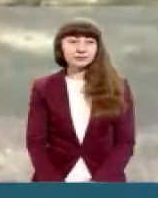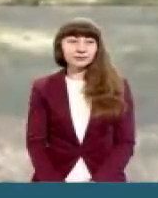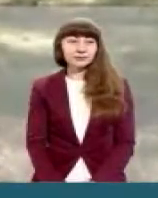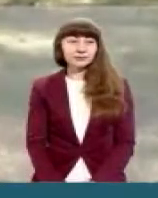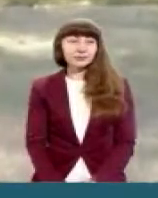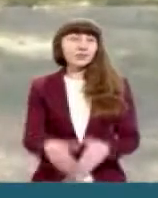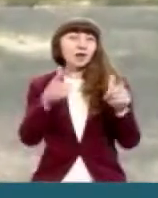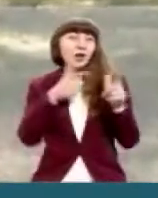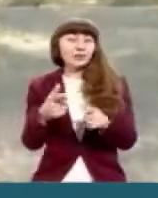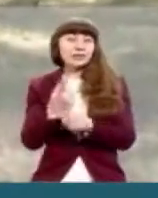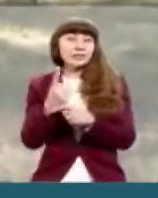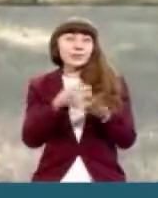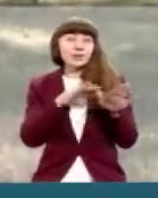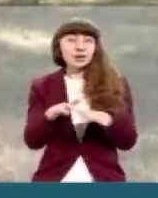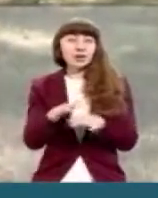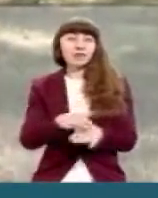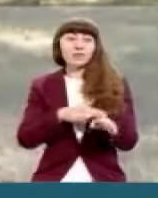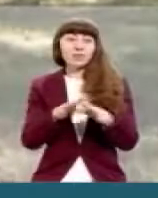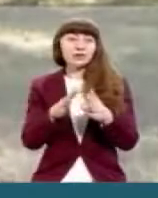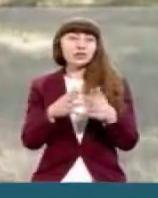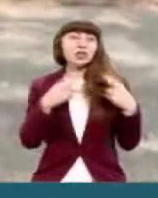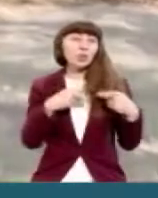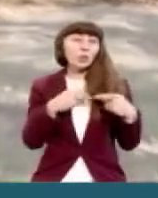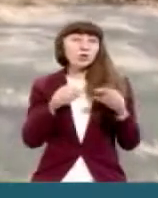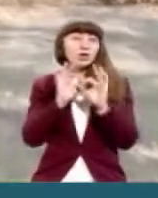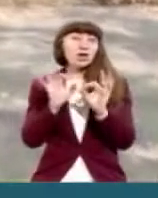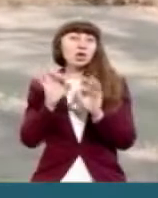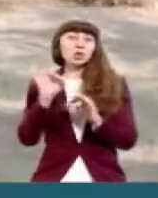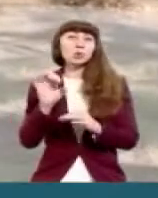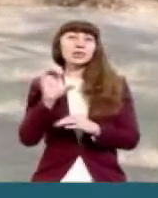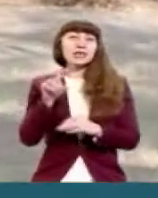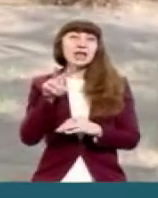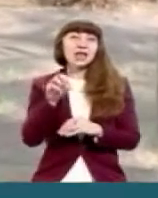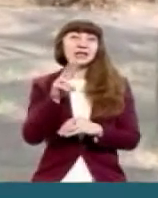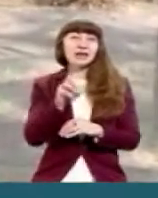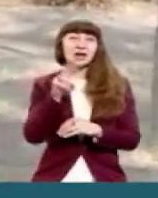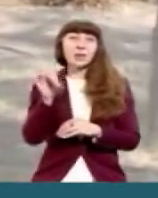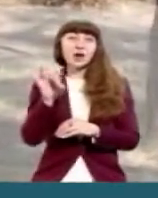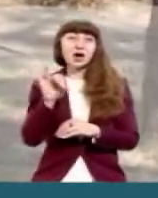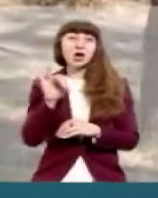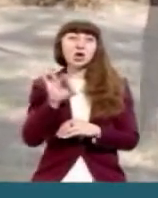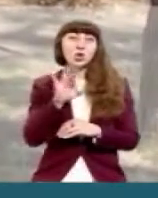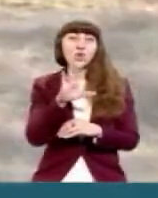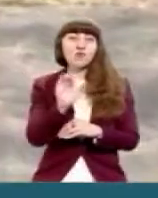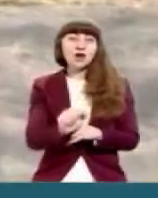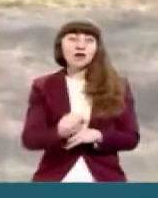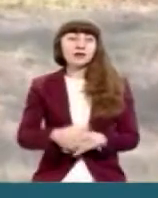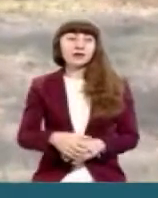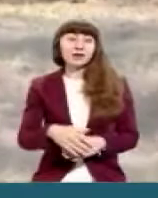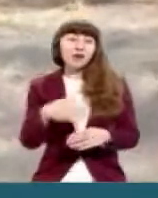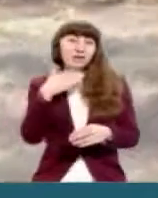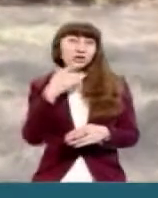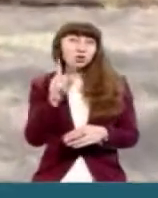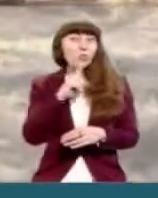подготовки данные акции уже проделанной работе рассказала руслана которого она считает что нынешняя молодёжь проявляет все больший интерес